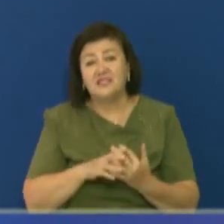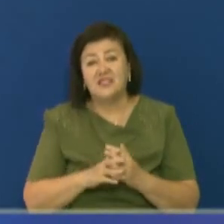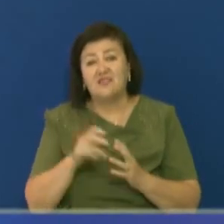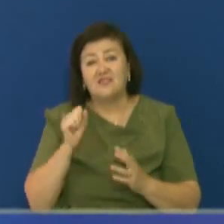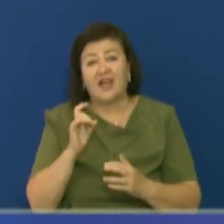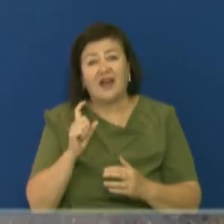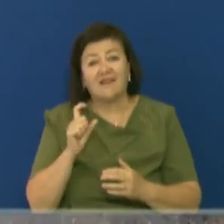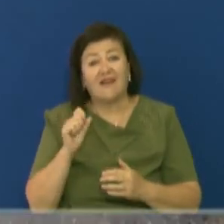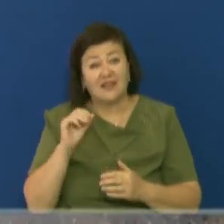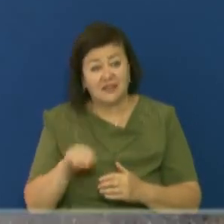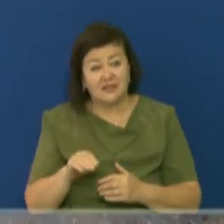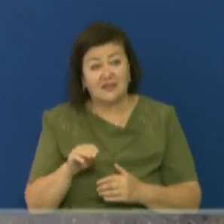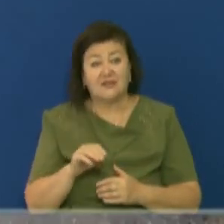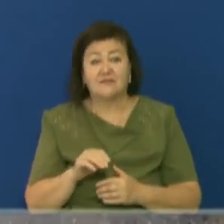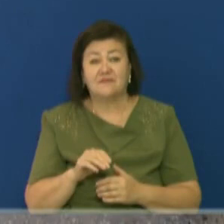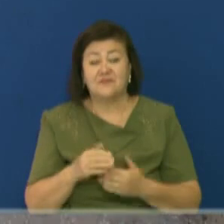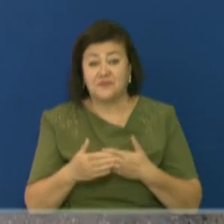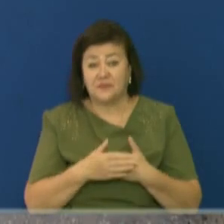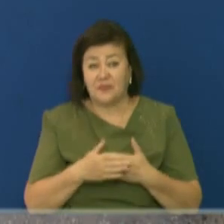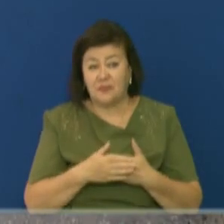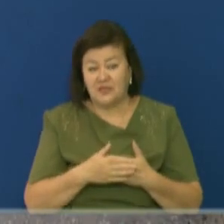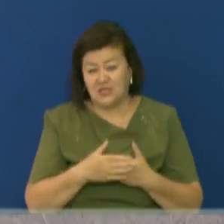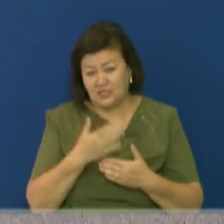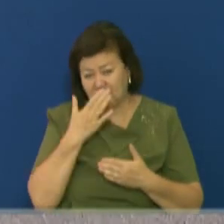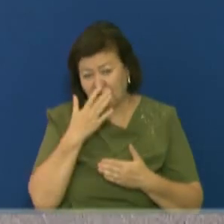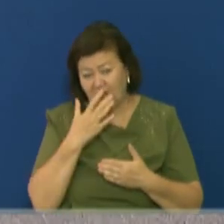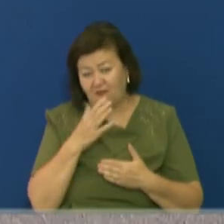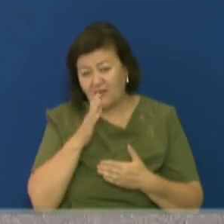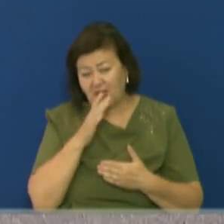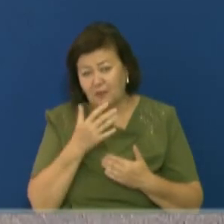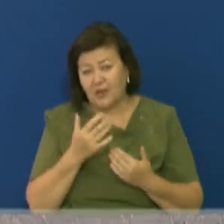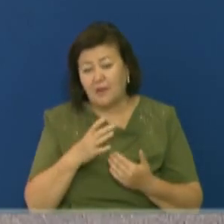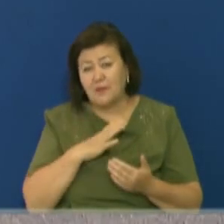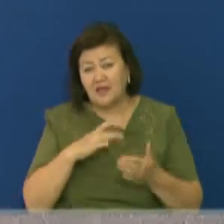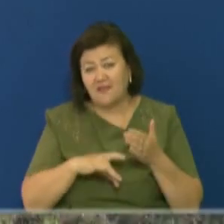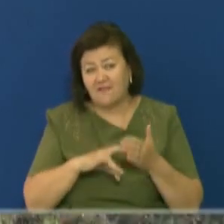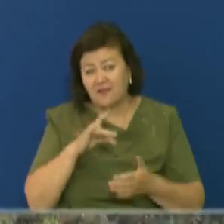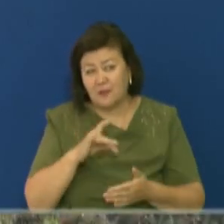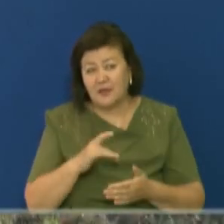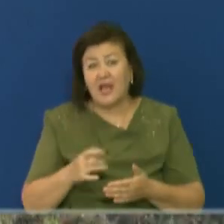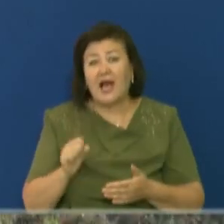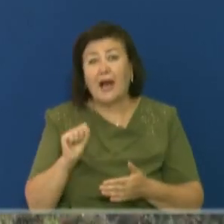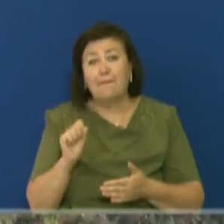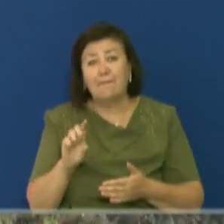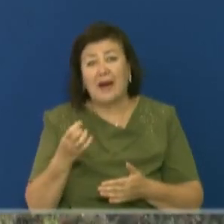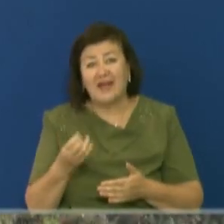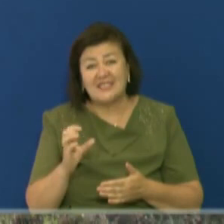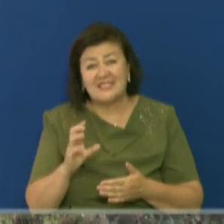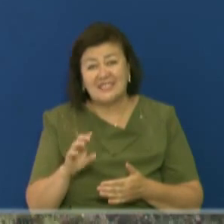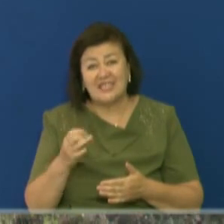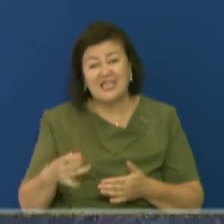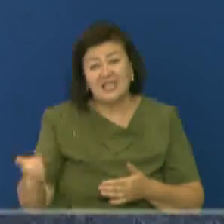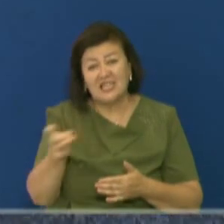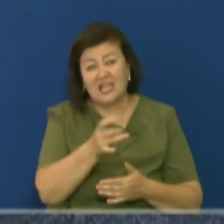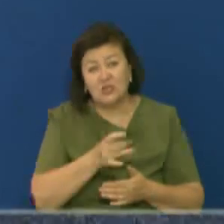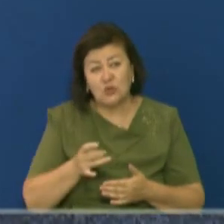қайтты. Жуырда ауыл әкімдерінің сайлауы өткені белгілі. Саяси науқанда Абай ауданына қарасты 5 ауылдық округте сайлау